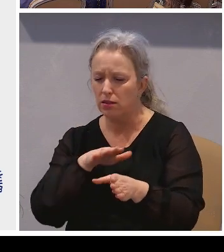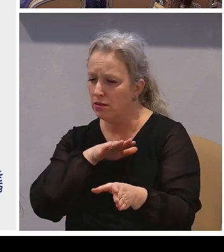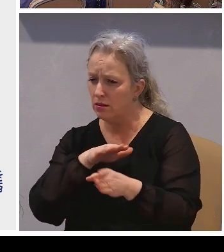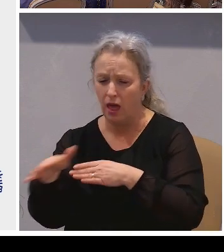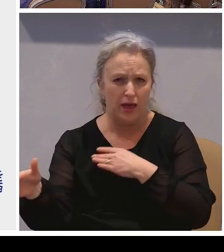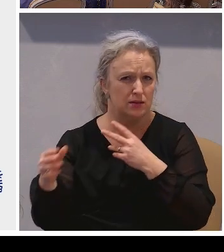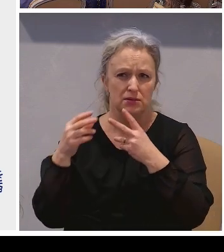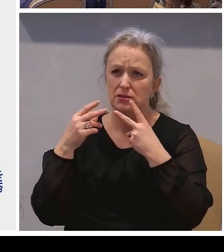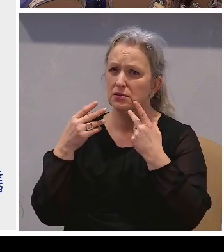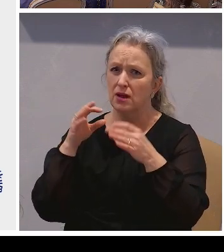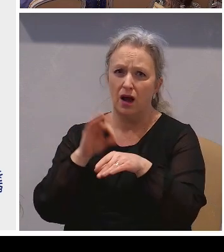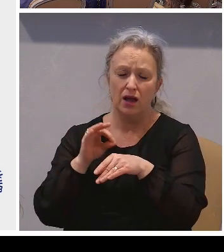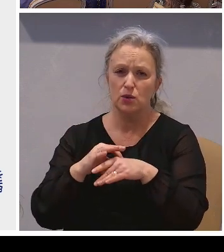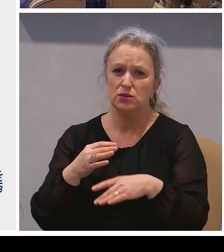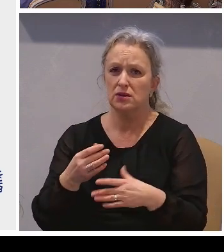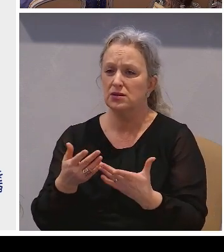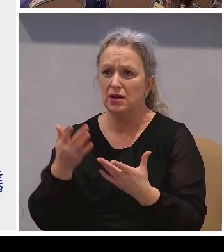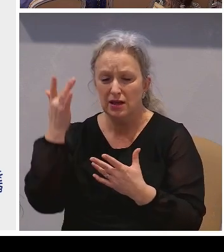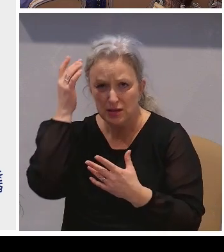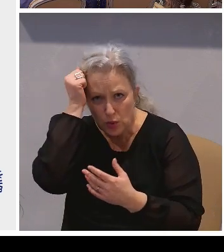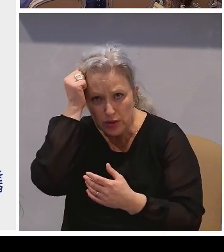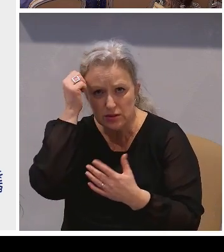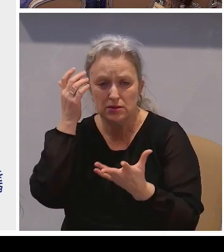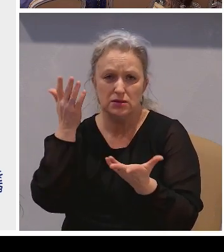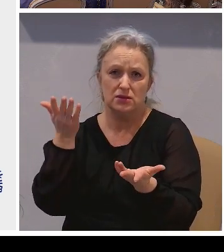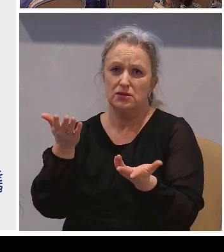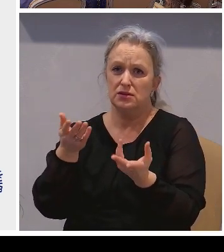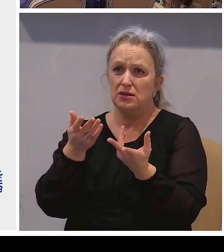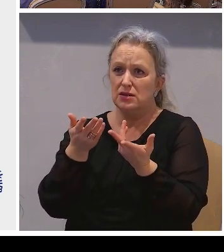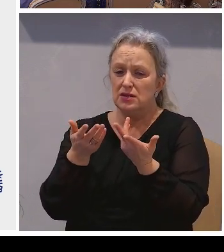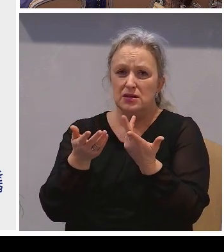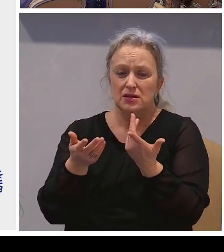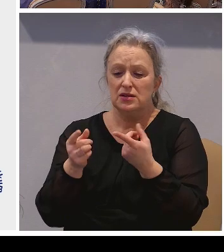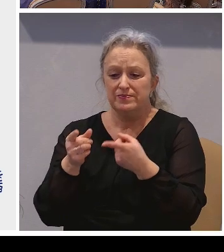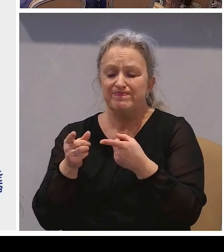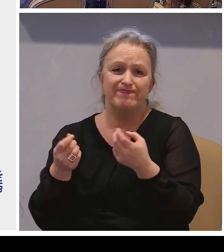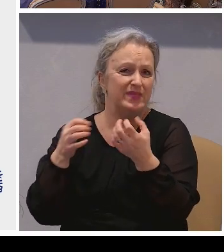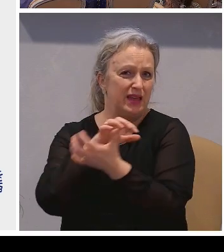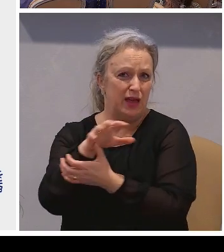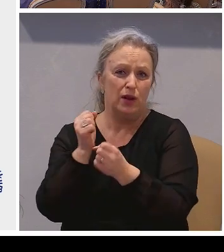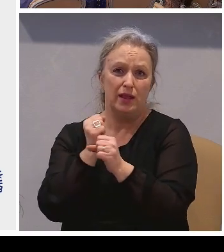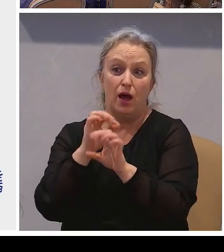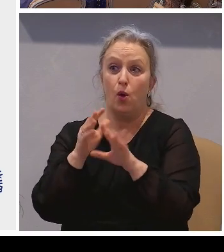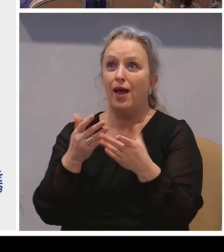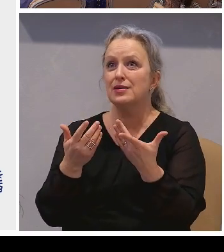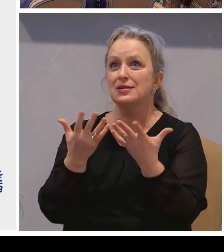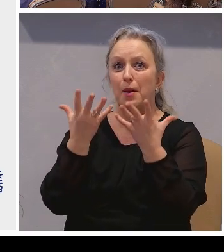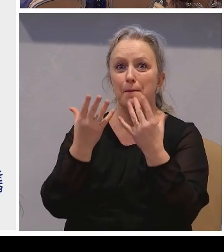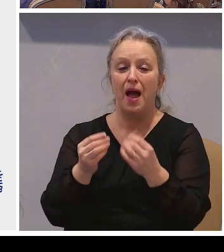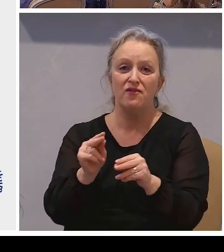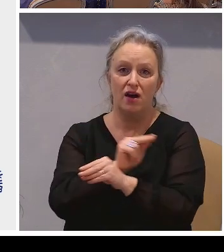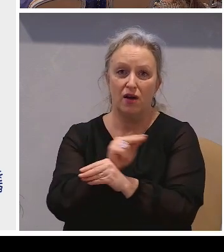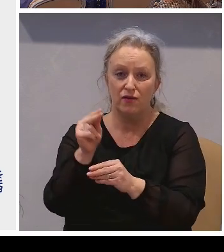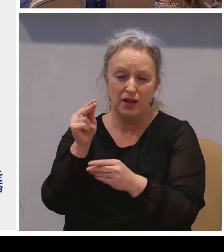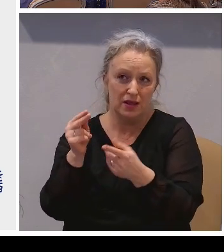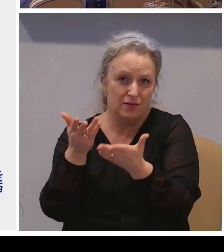neurodegeneratiivseid lifestyle haigusi, diseases, insulti. our Seda asja on seal neuro-intensive oluliselt care keerulisem teha. Meil võiks wards olla are full päevastatsionaar. Sellest aastast on